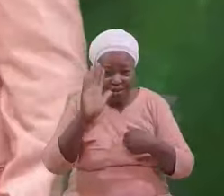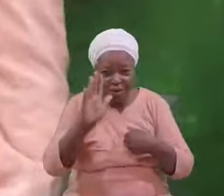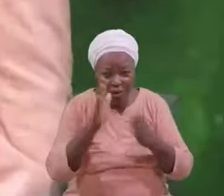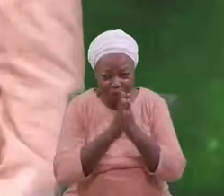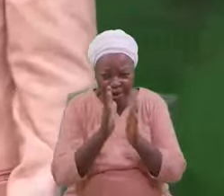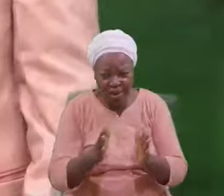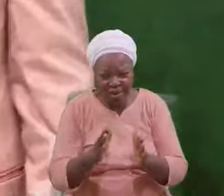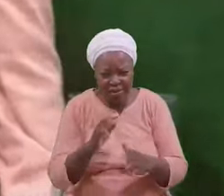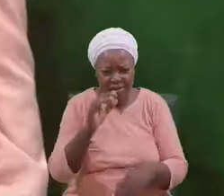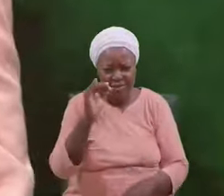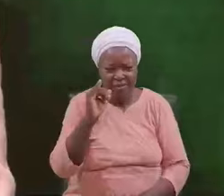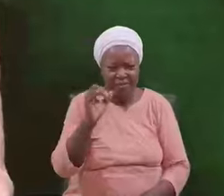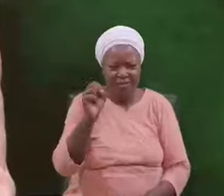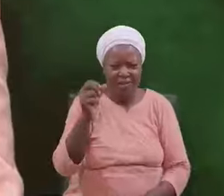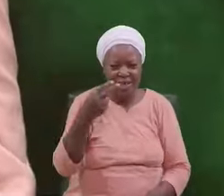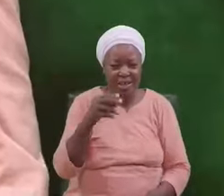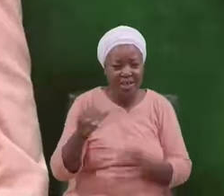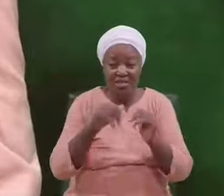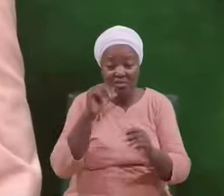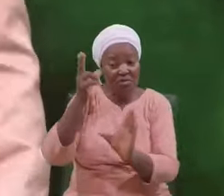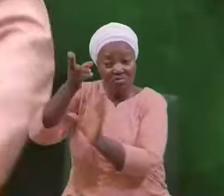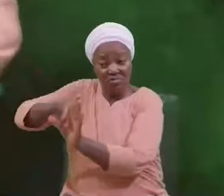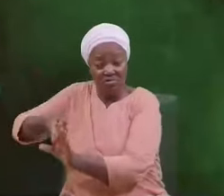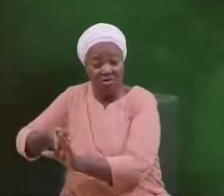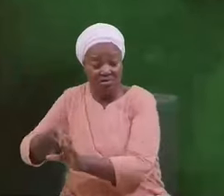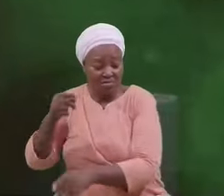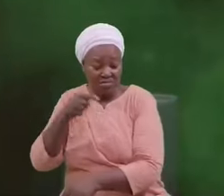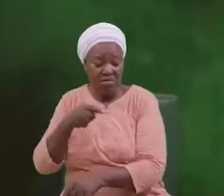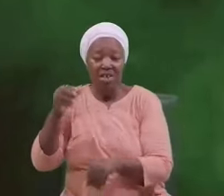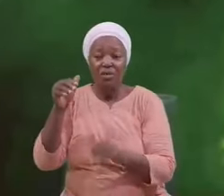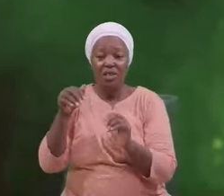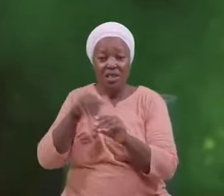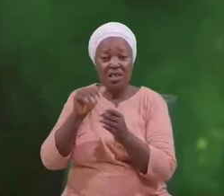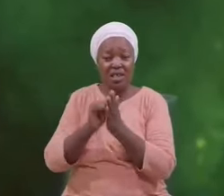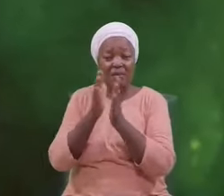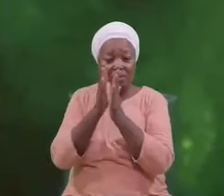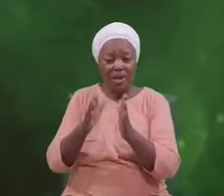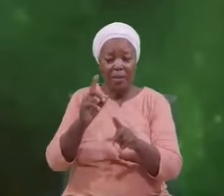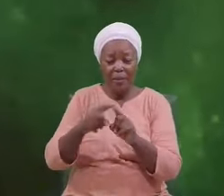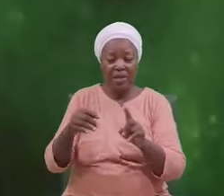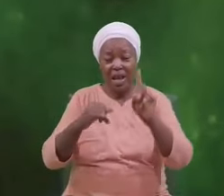Esaïe ne l'a pas cité à prier, mais j'ai entendu ta prière.